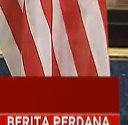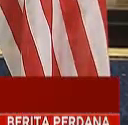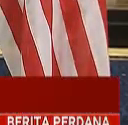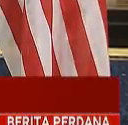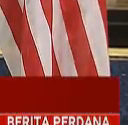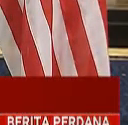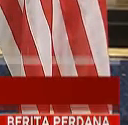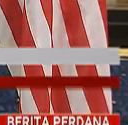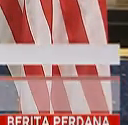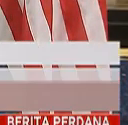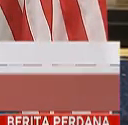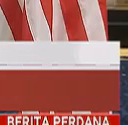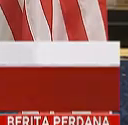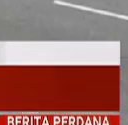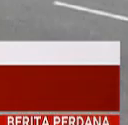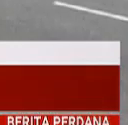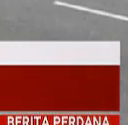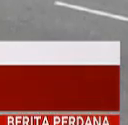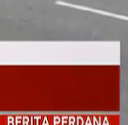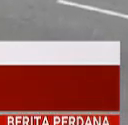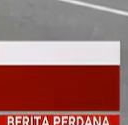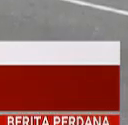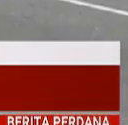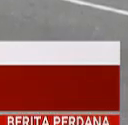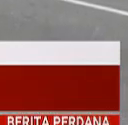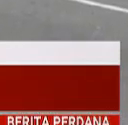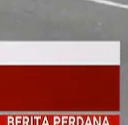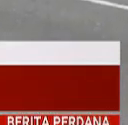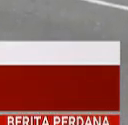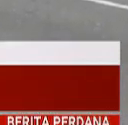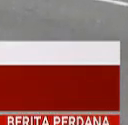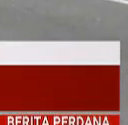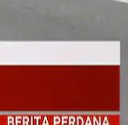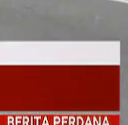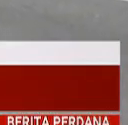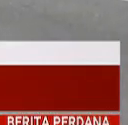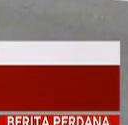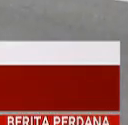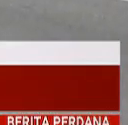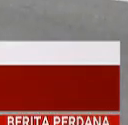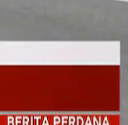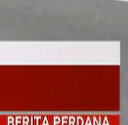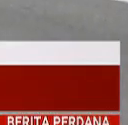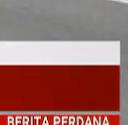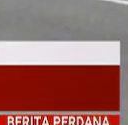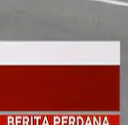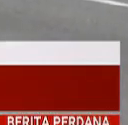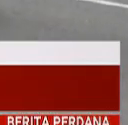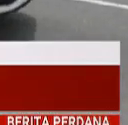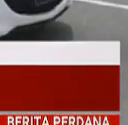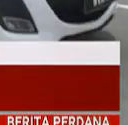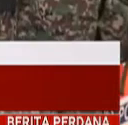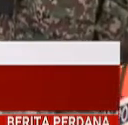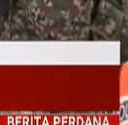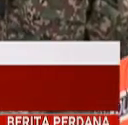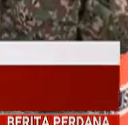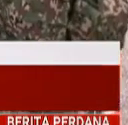Perintah Kawalan Pergerakan di 6 negeri rentas negeri tidak dibenarkan.